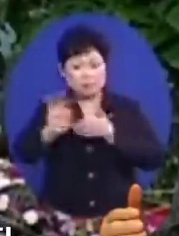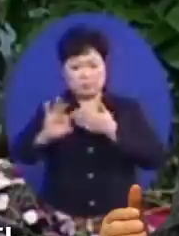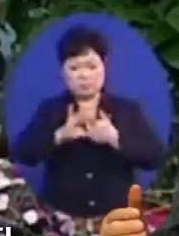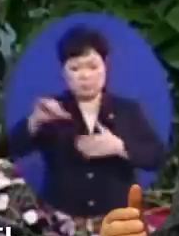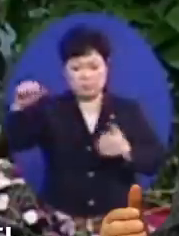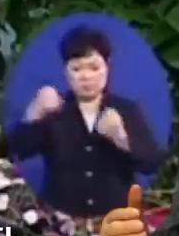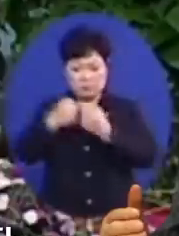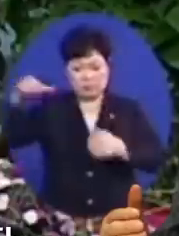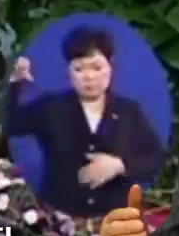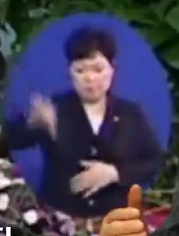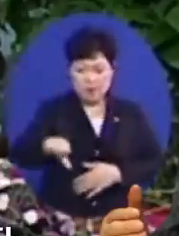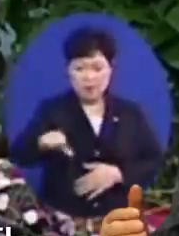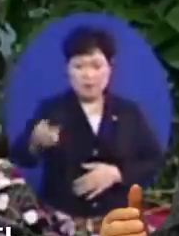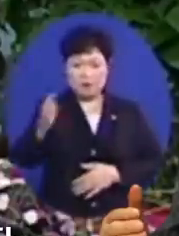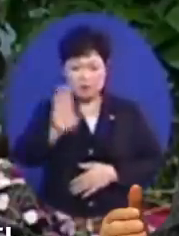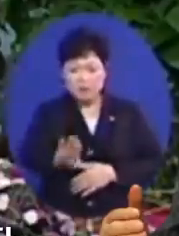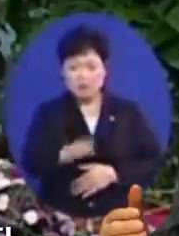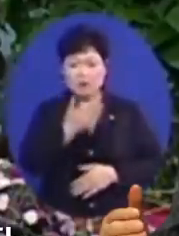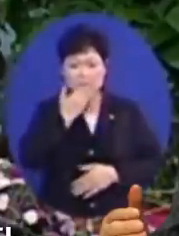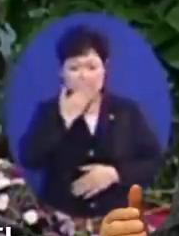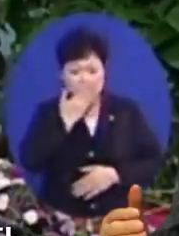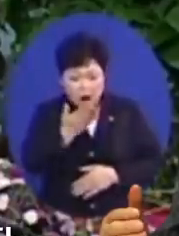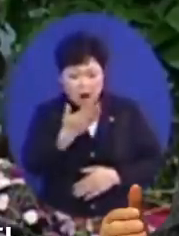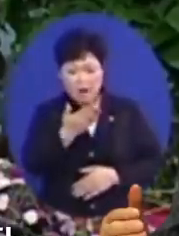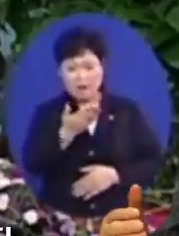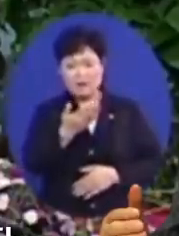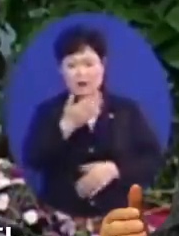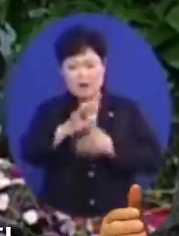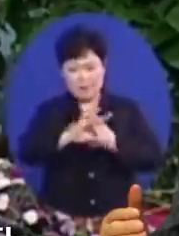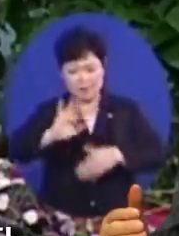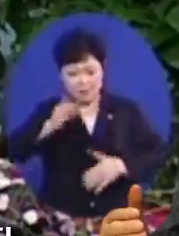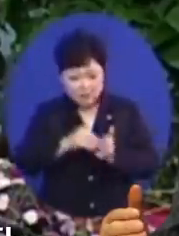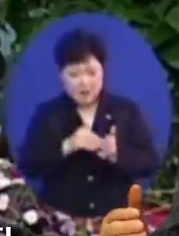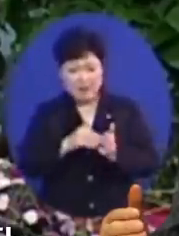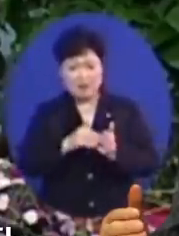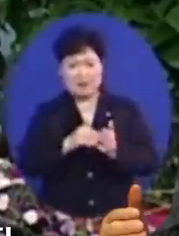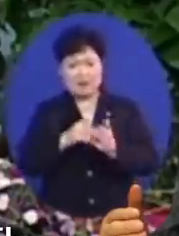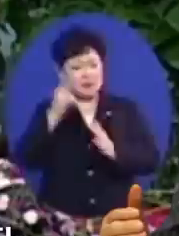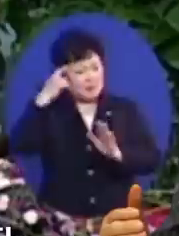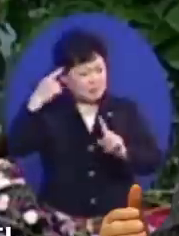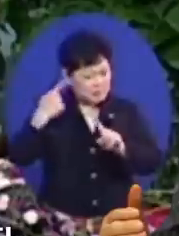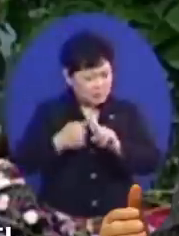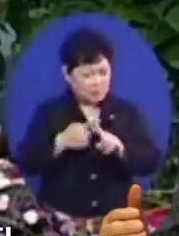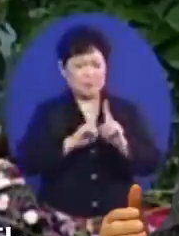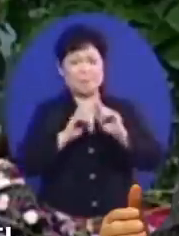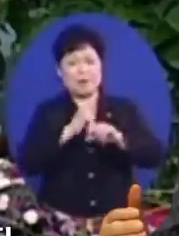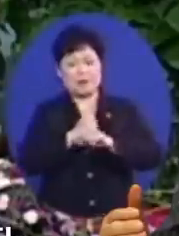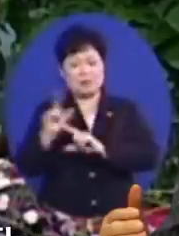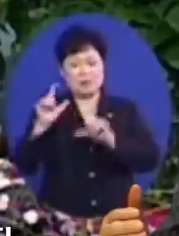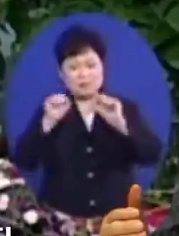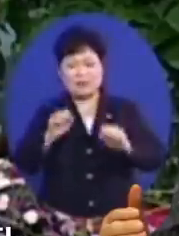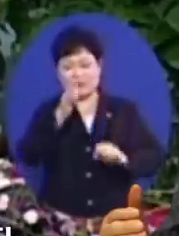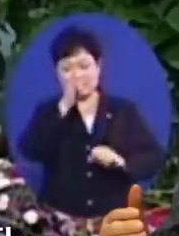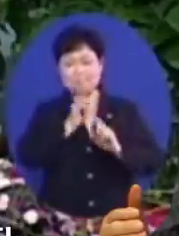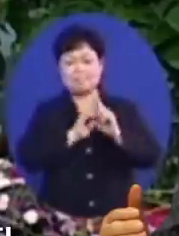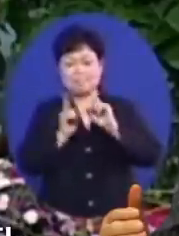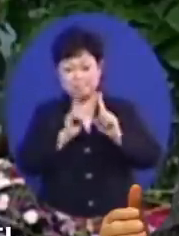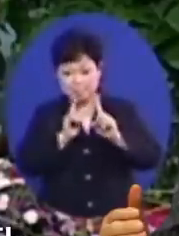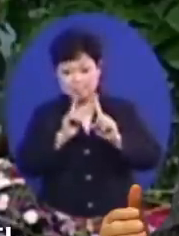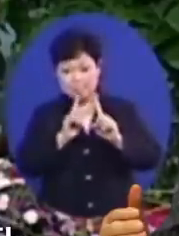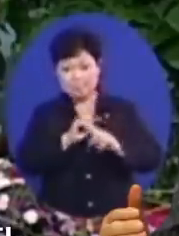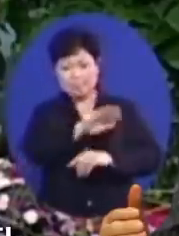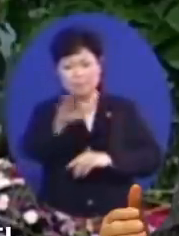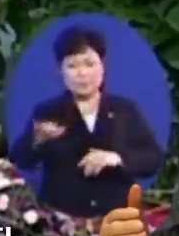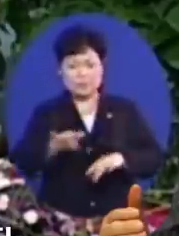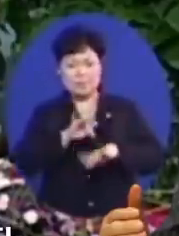것입니다. 그러나 할 수 있다 하면 된다는 긍정적인 말을 하면은 긍정적이고 살아있는 말이 우리를